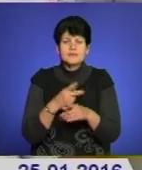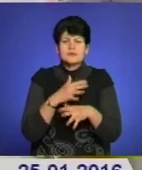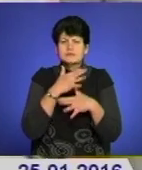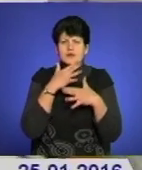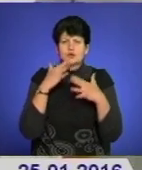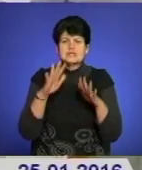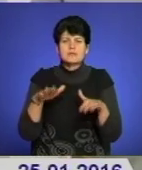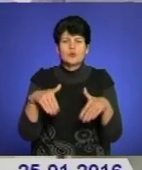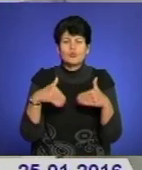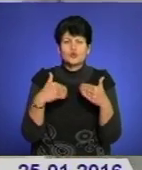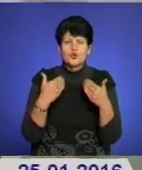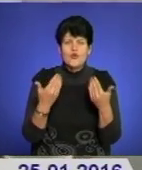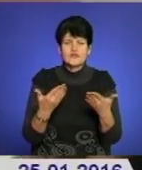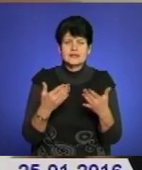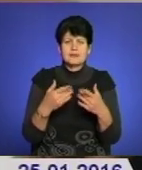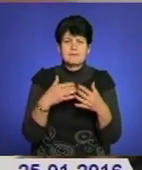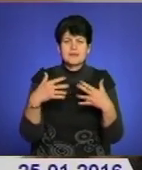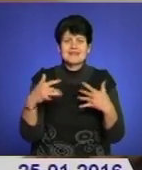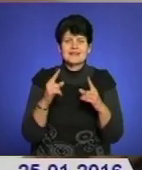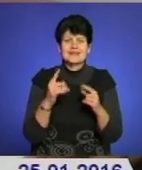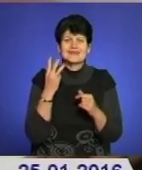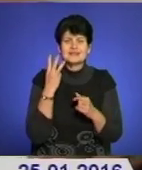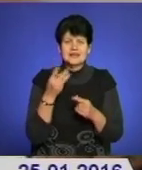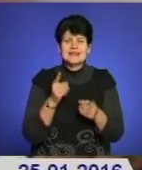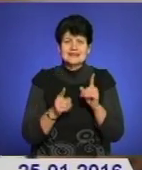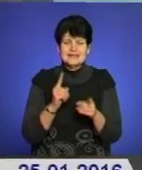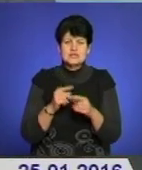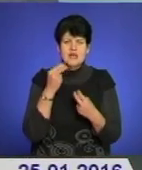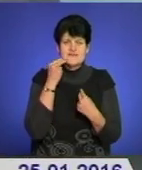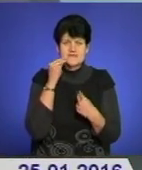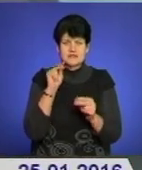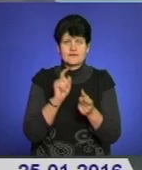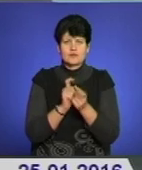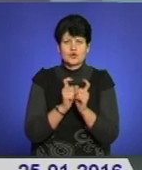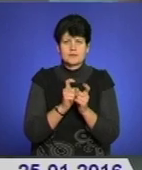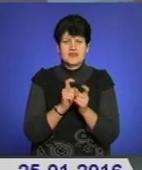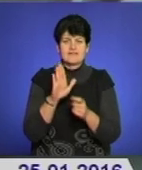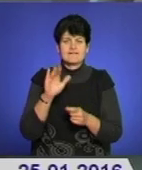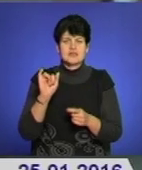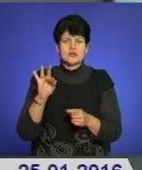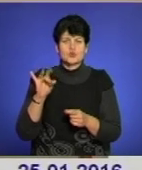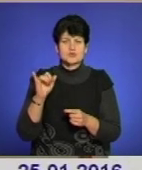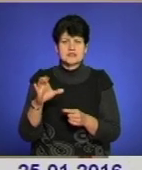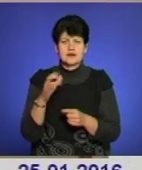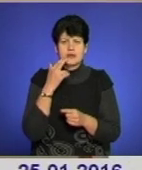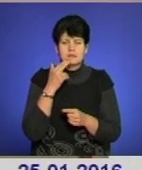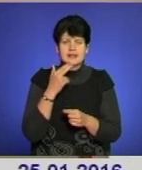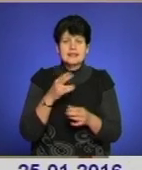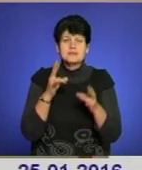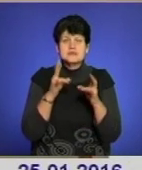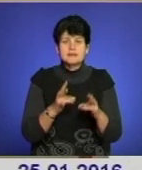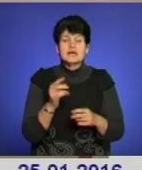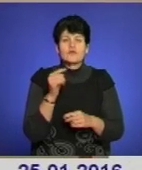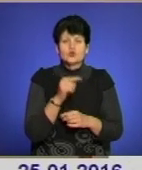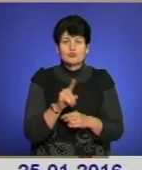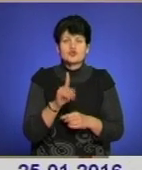сотень запропонованих фармацевтами препаратів лише 3 є справді ефективними у боротьбі із вірусом грипу. Небезпека в тому,